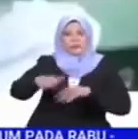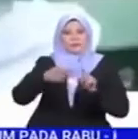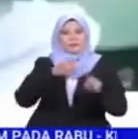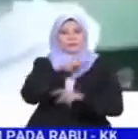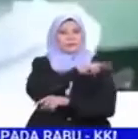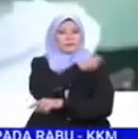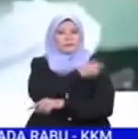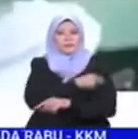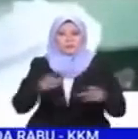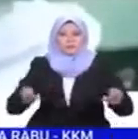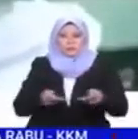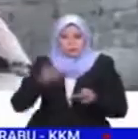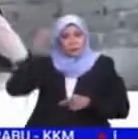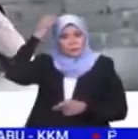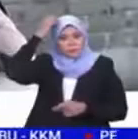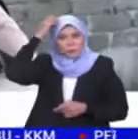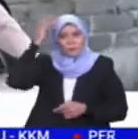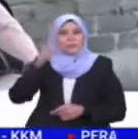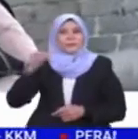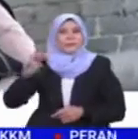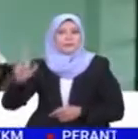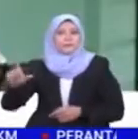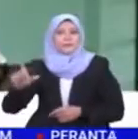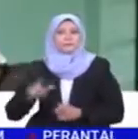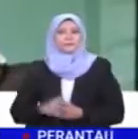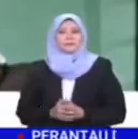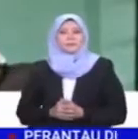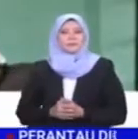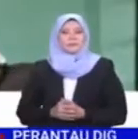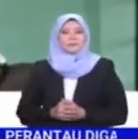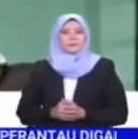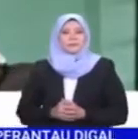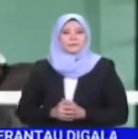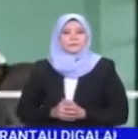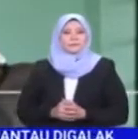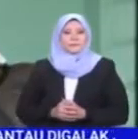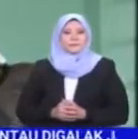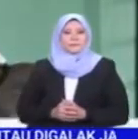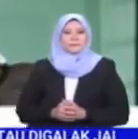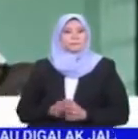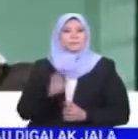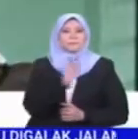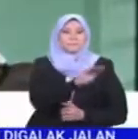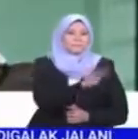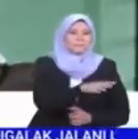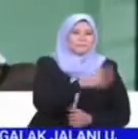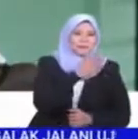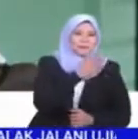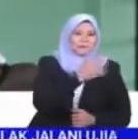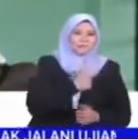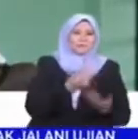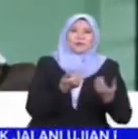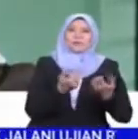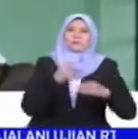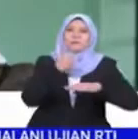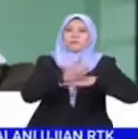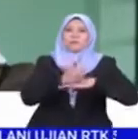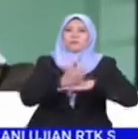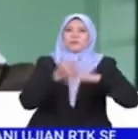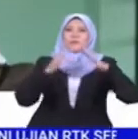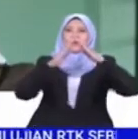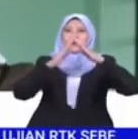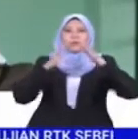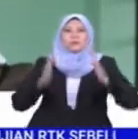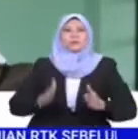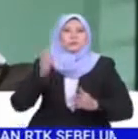hospital sekitar Selangor dan Kuala Lumpur. Dekat pada mak, saya mak, saya nak cuba buka rumah orang tua lah, saya nak jaga 2